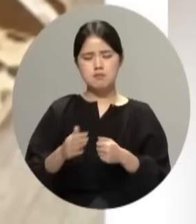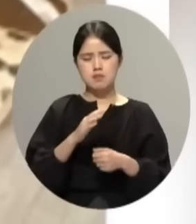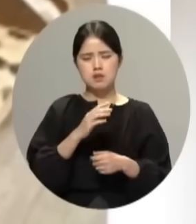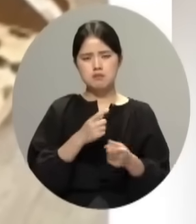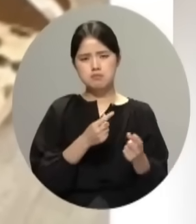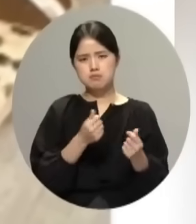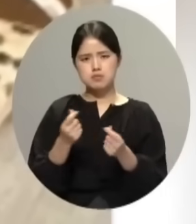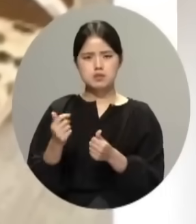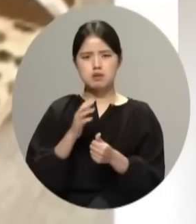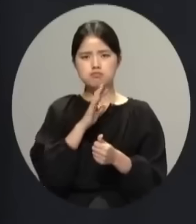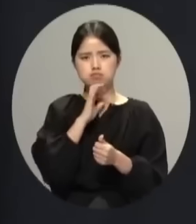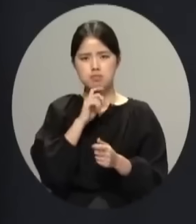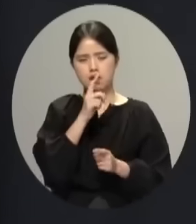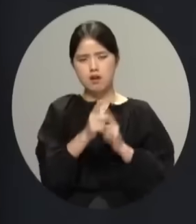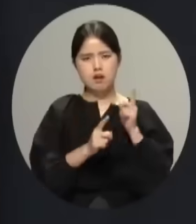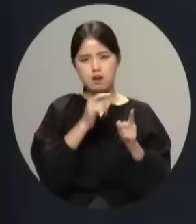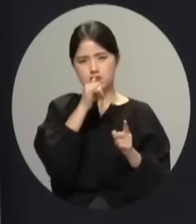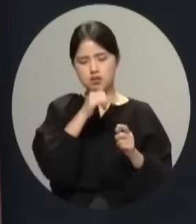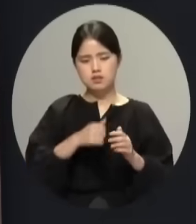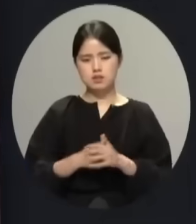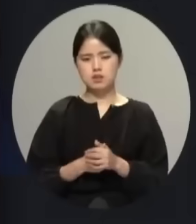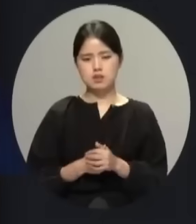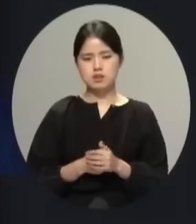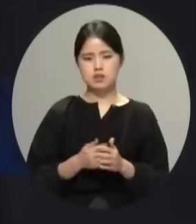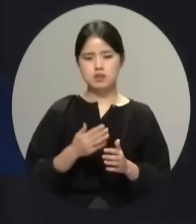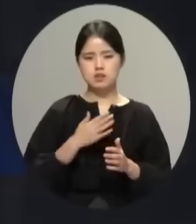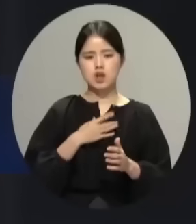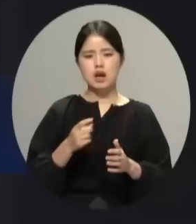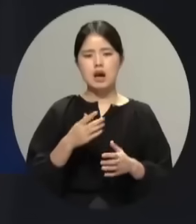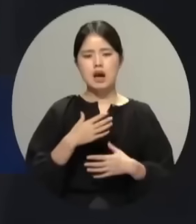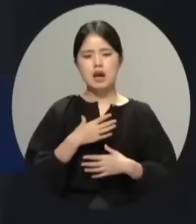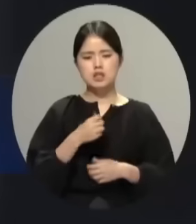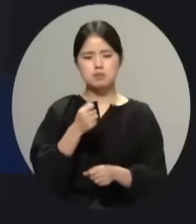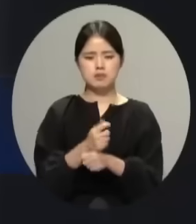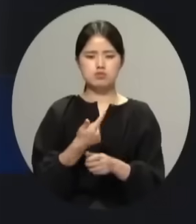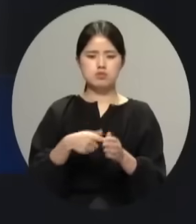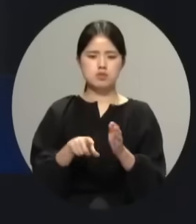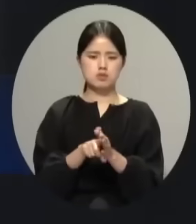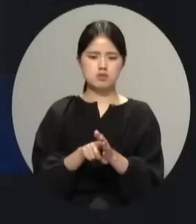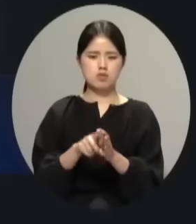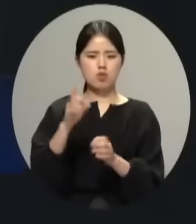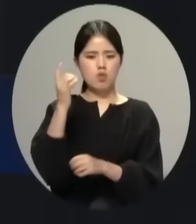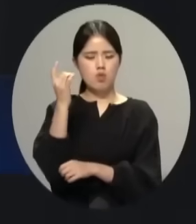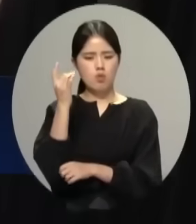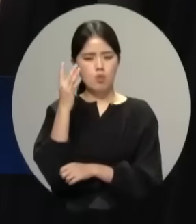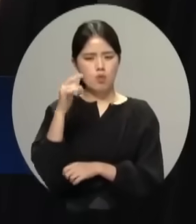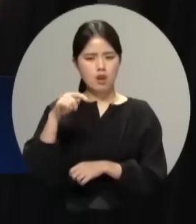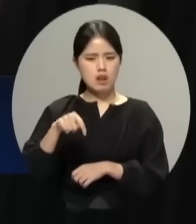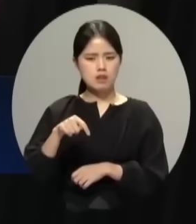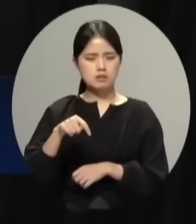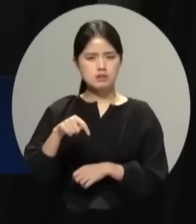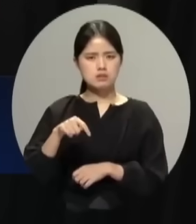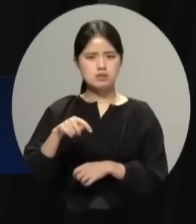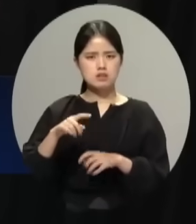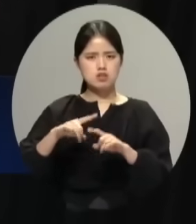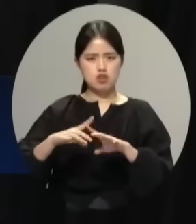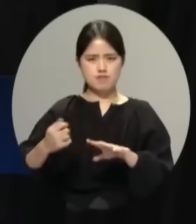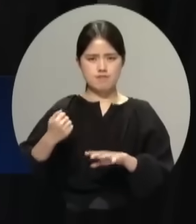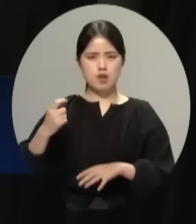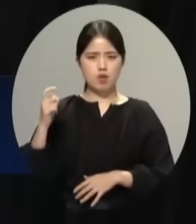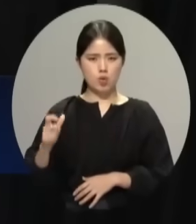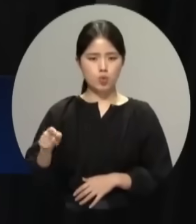글이 잇따르고 있습니다. 저희가 이제 갈수록 안전하게 만들기 위해서 기존 거는 저희가 이제 와트 수가